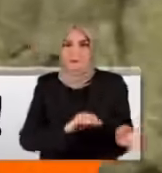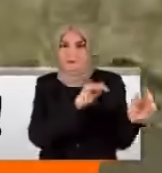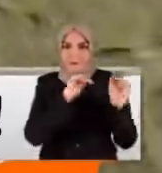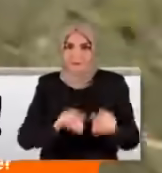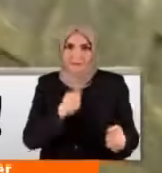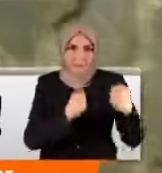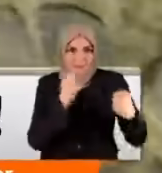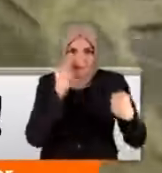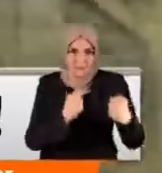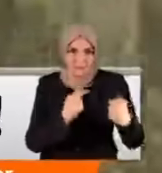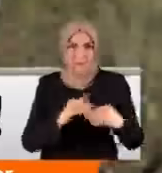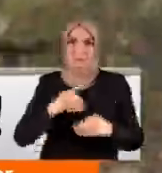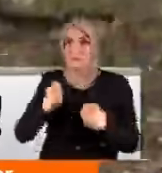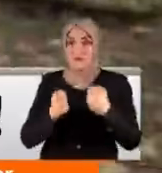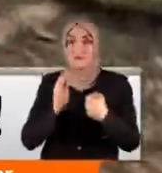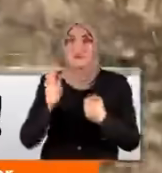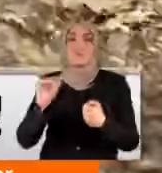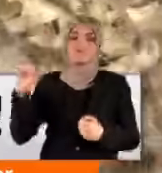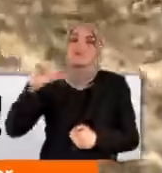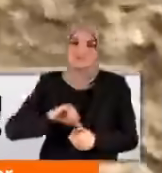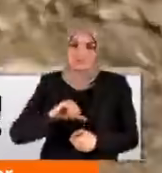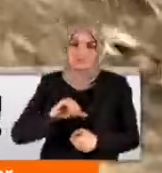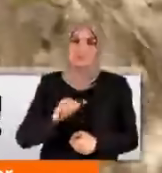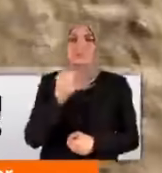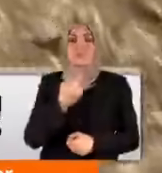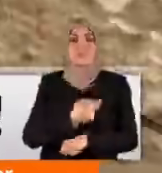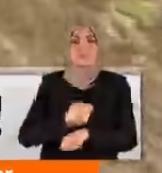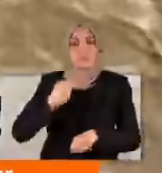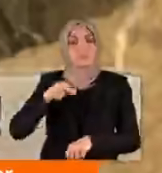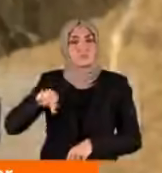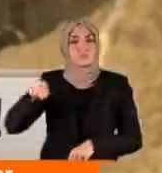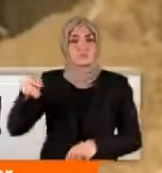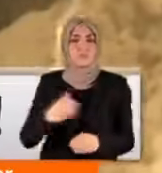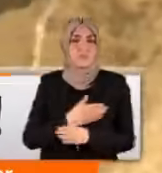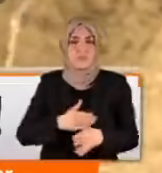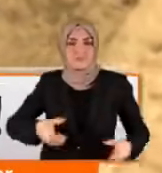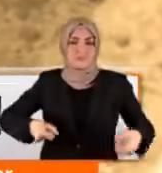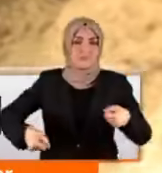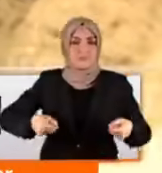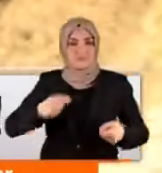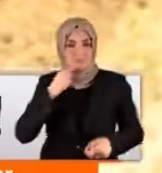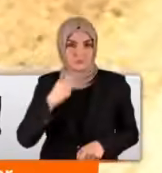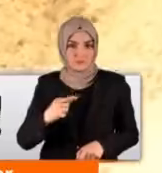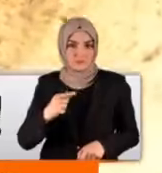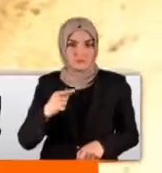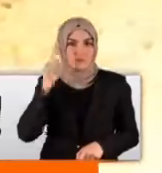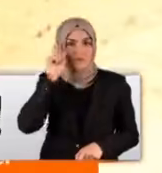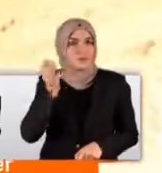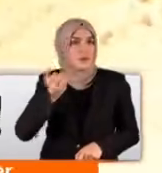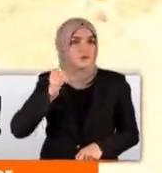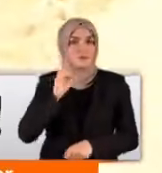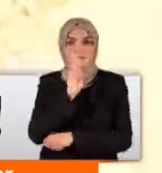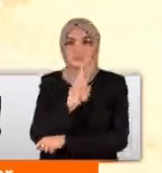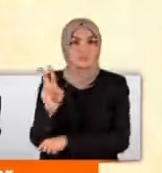yarım saat yürümek için bu kapıdan girdiler sonra da kilometrelerce yürüdüler aklın mantığın olmadığı bir görüntü Belgrad